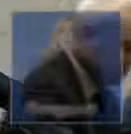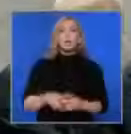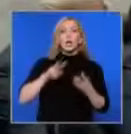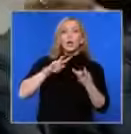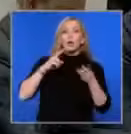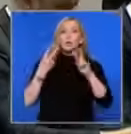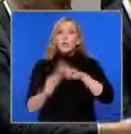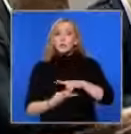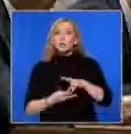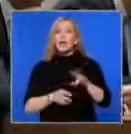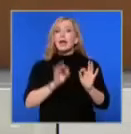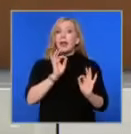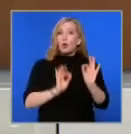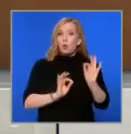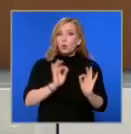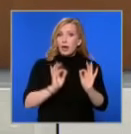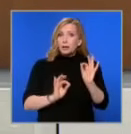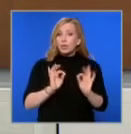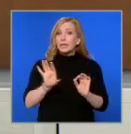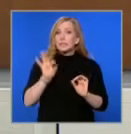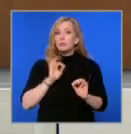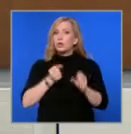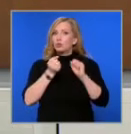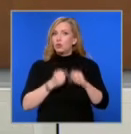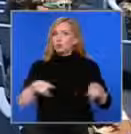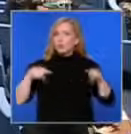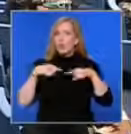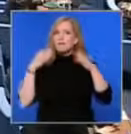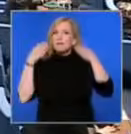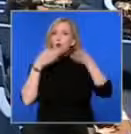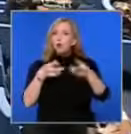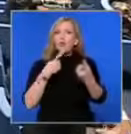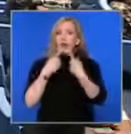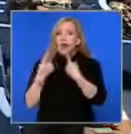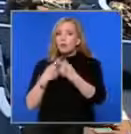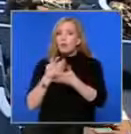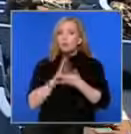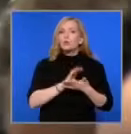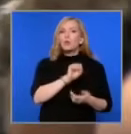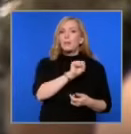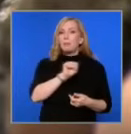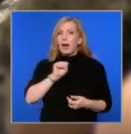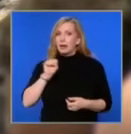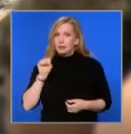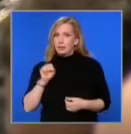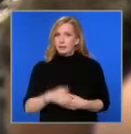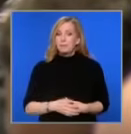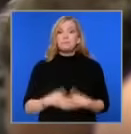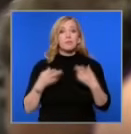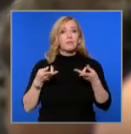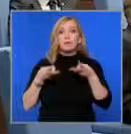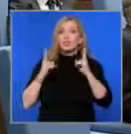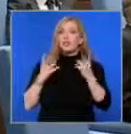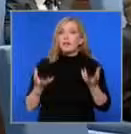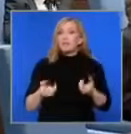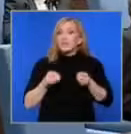Ротацията, регулаторите и избора на конституционни съдии са във фокуса на разговорите между лидерите на политическите партии. Какви